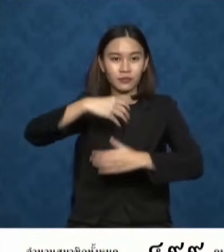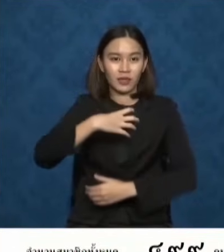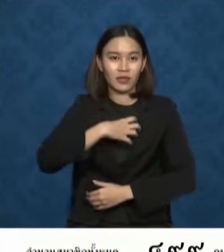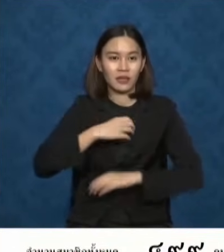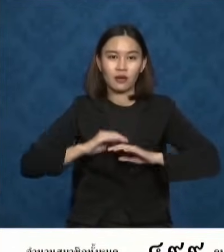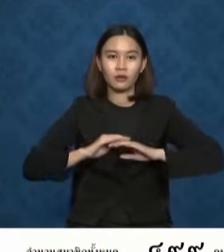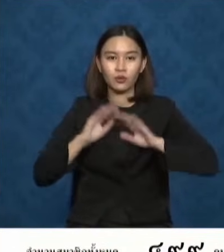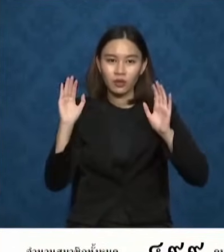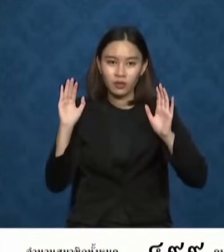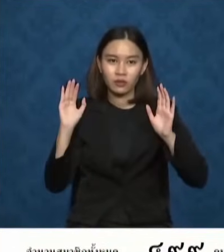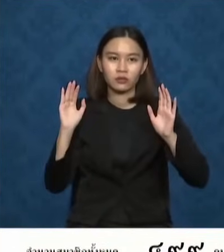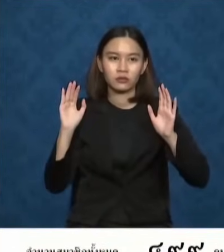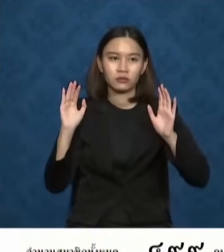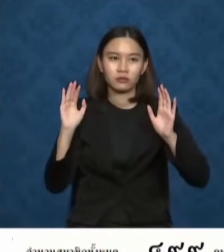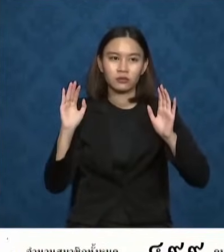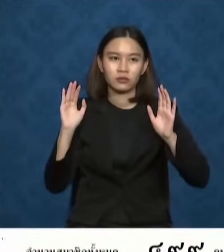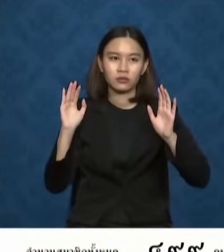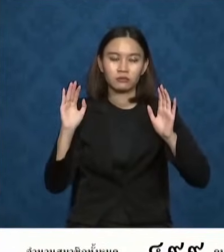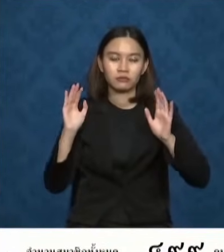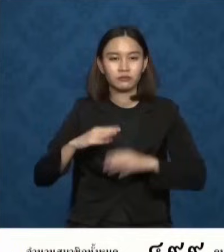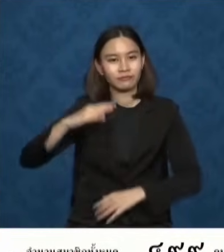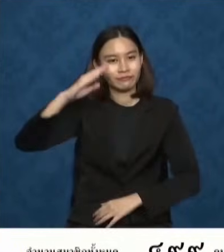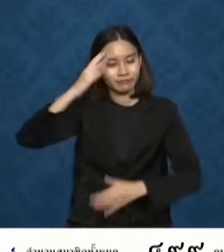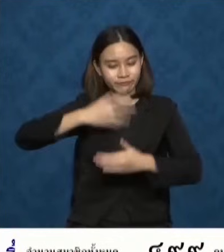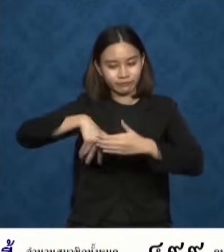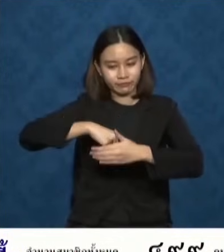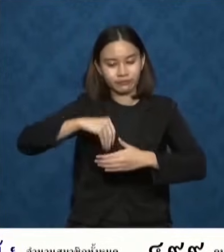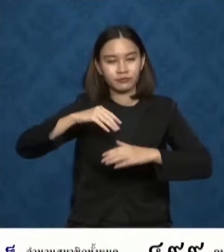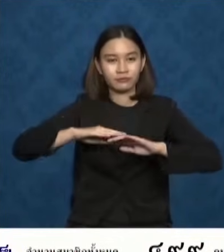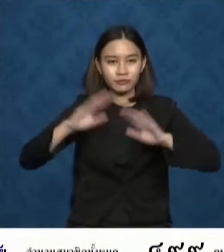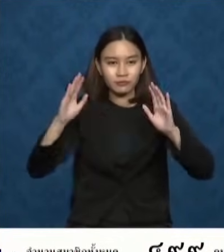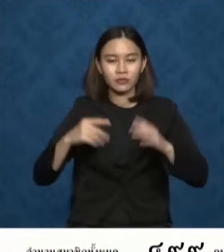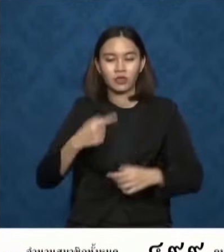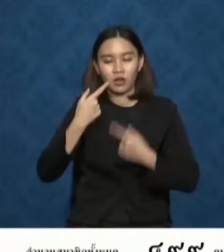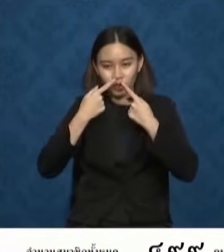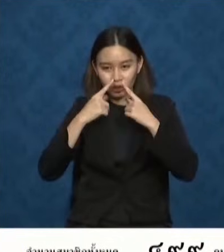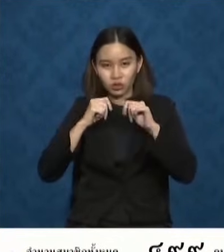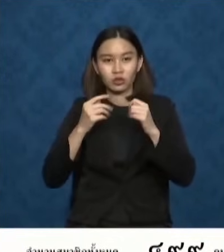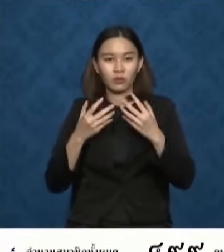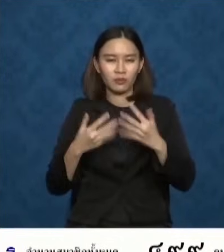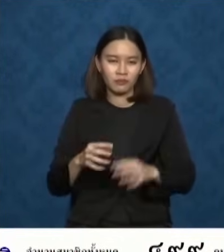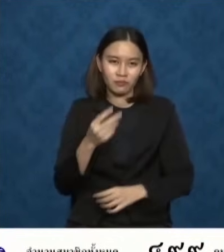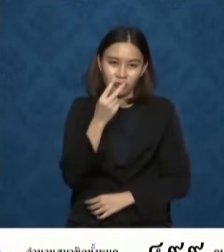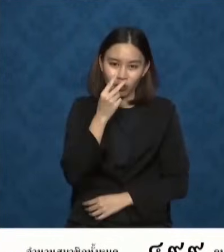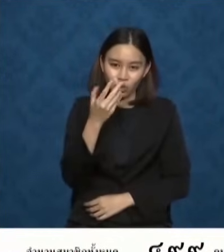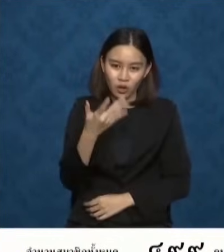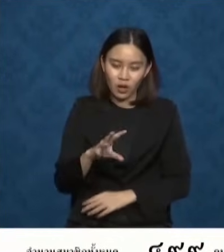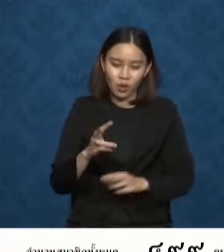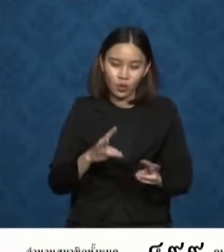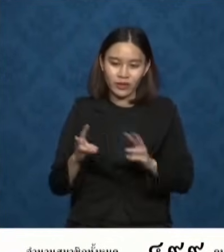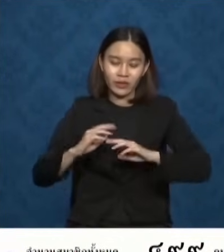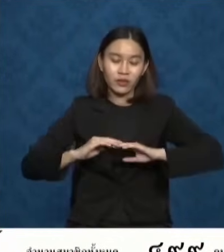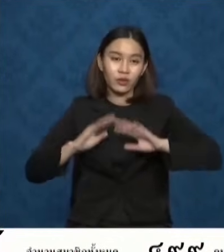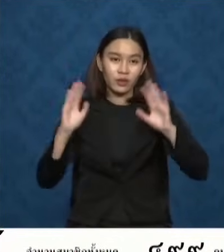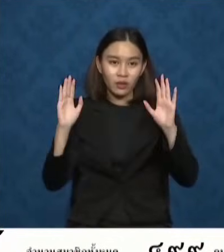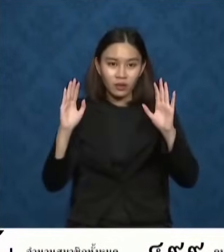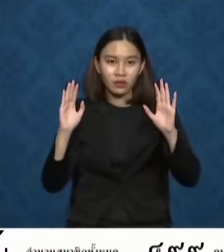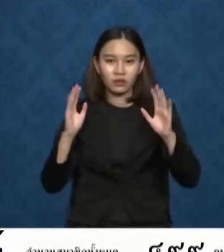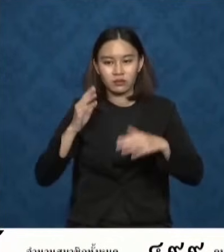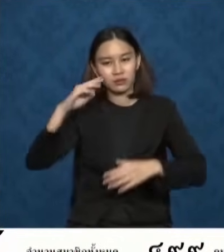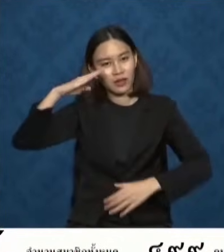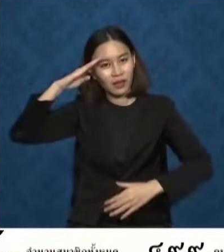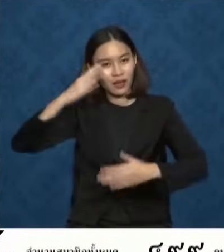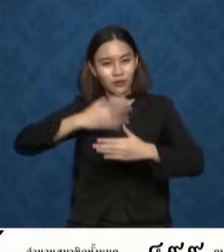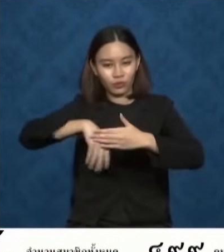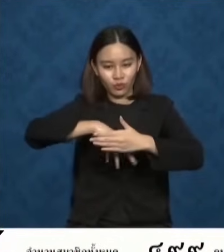ดเกณฑ์ทหารก็เคยตอบนี่ทีนึงแล้วว่าเรามาดูแล้วนี่วิธีงดการเกณฑ์ทหาร